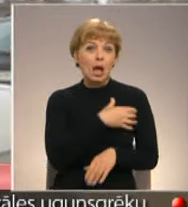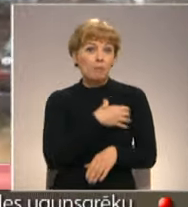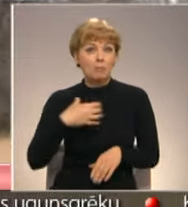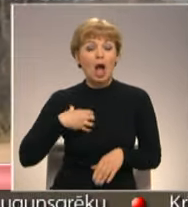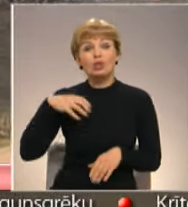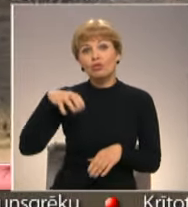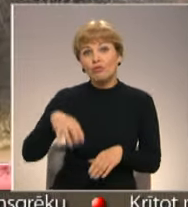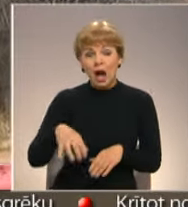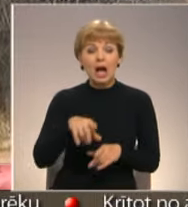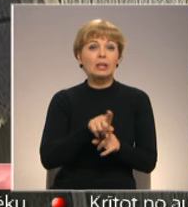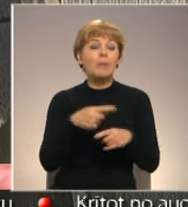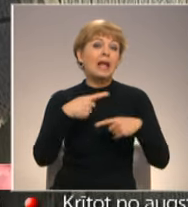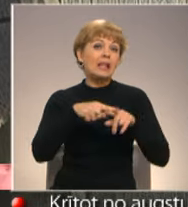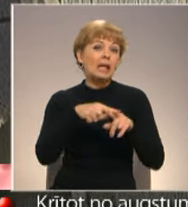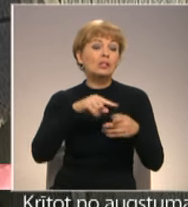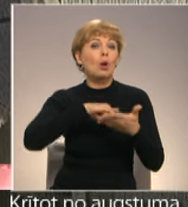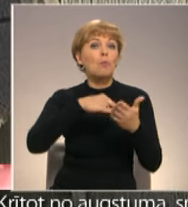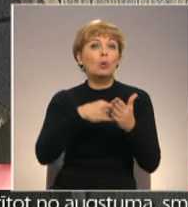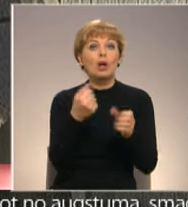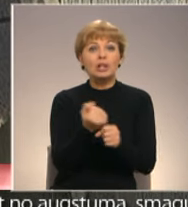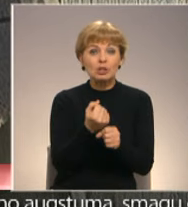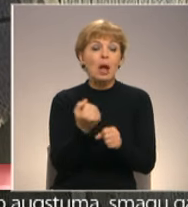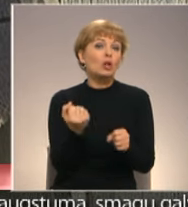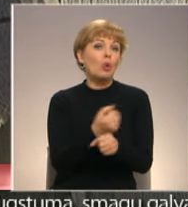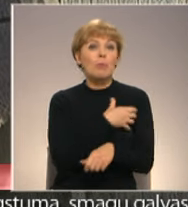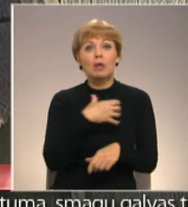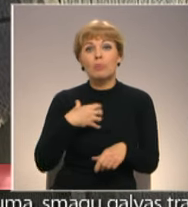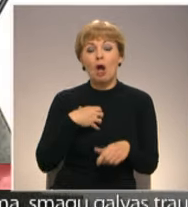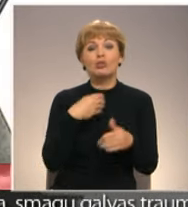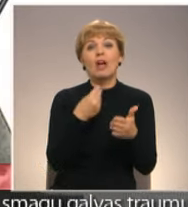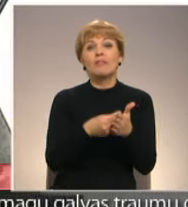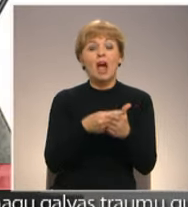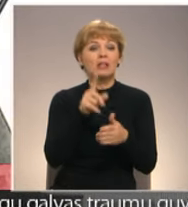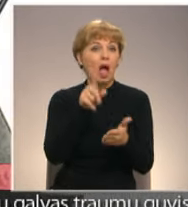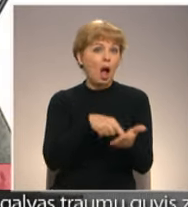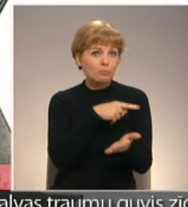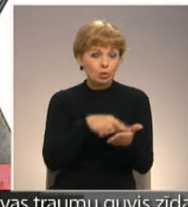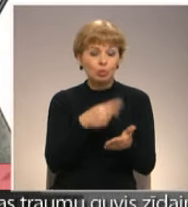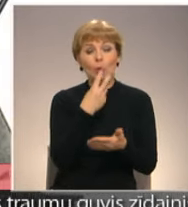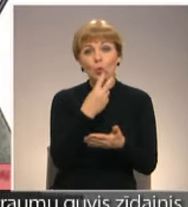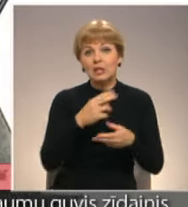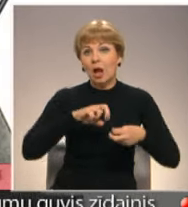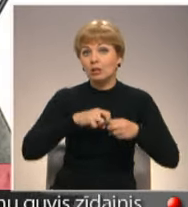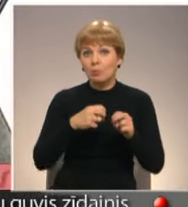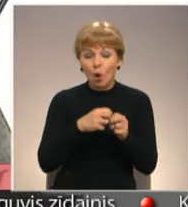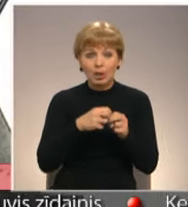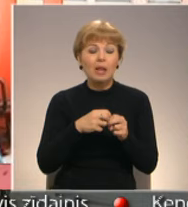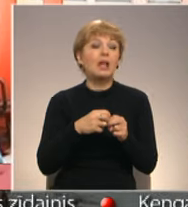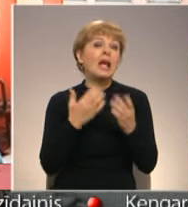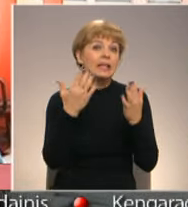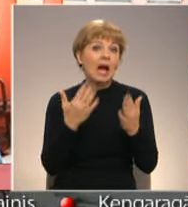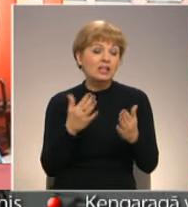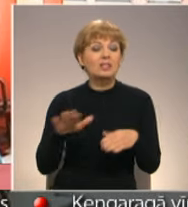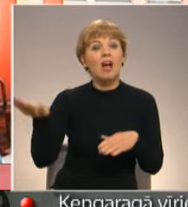piemēram, ar tehniskā projekta izstrādi. Tomēr arī pašvaldība situāciju vērtē kā absurdu un uzskata problēmu jārisina valstiskā līmenī.